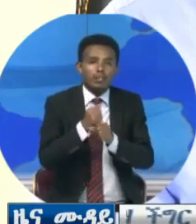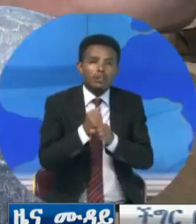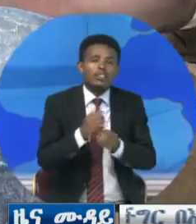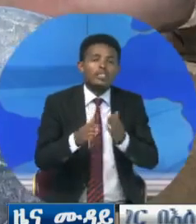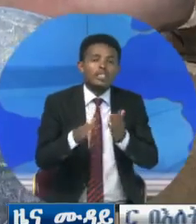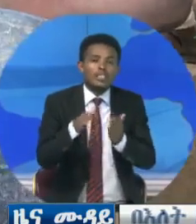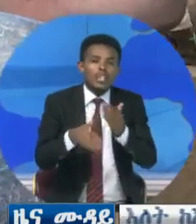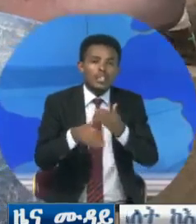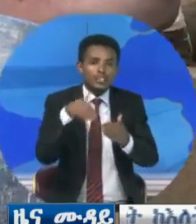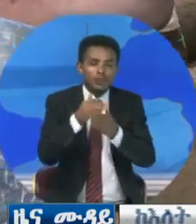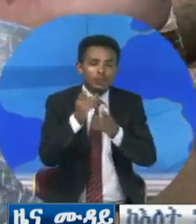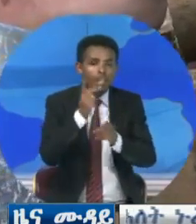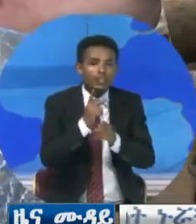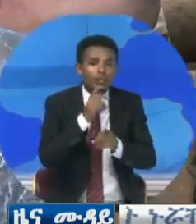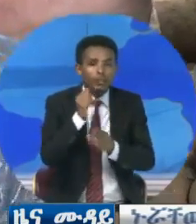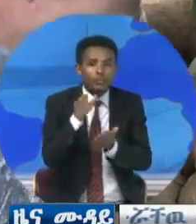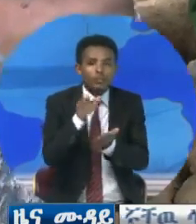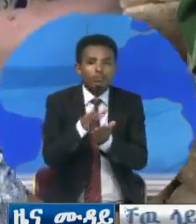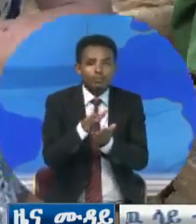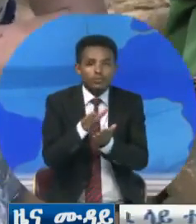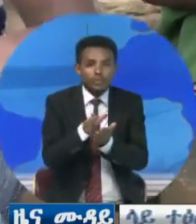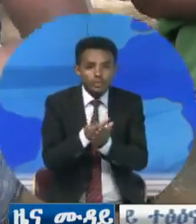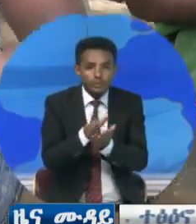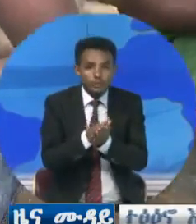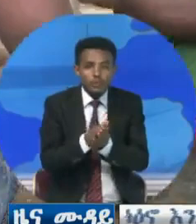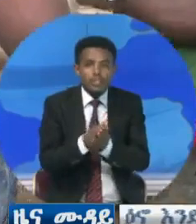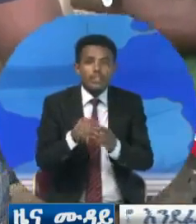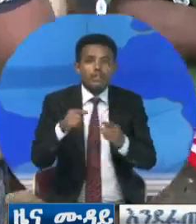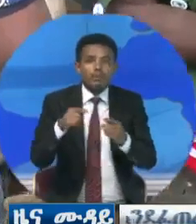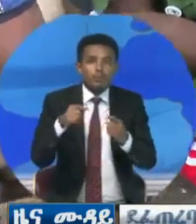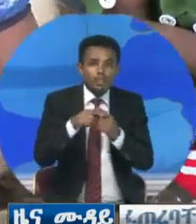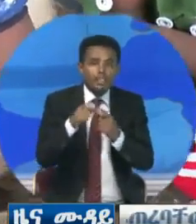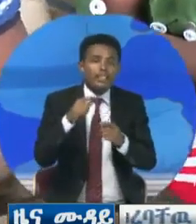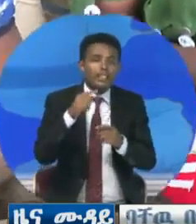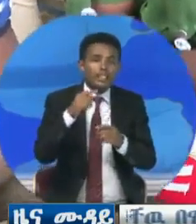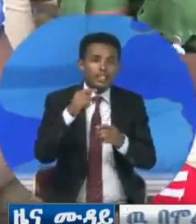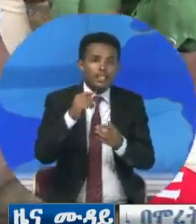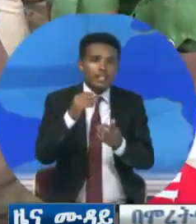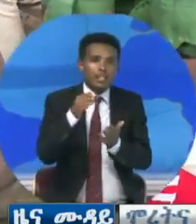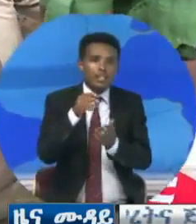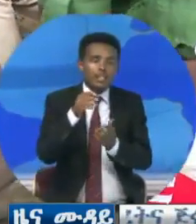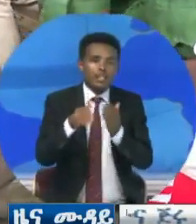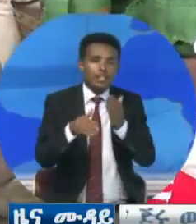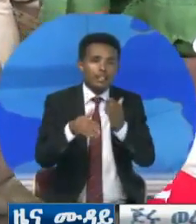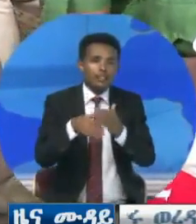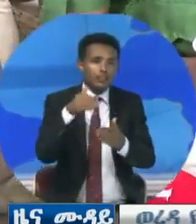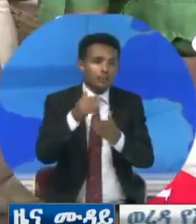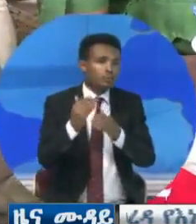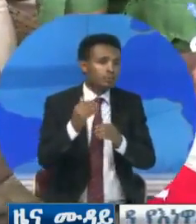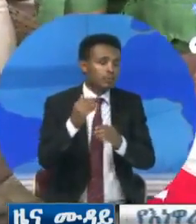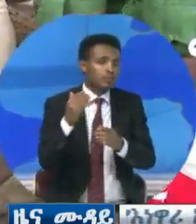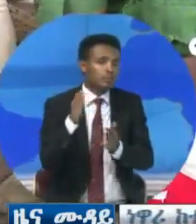ደረጃቸውን ያልጠበቁ ትምህርት ቤቶችን ደረጃቸውን እንዲጠብቁ የሚሰሩ። ከዚህ አኳያ